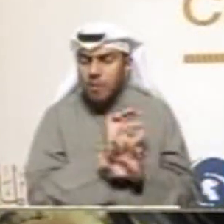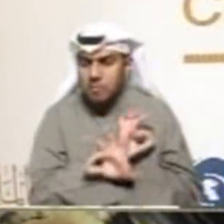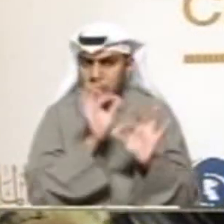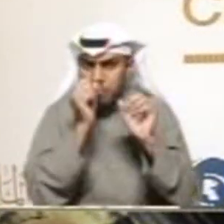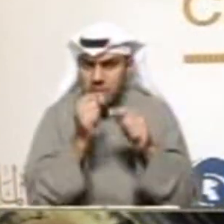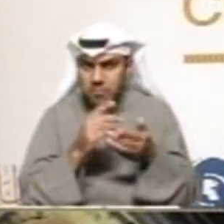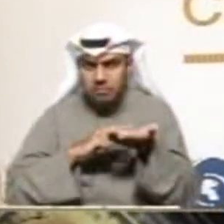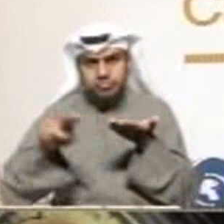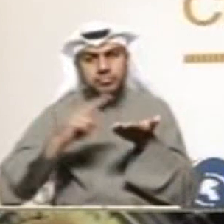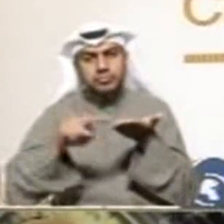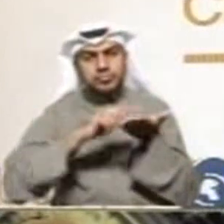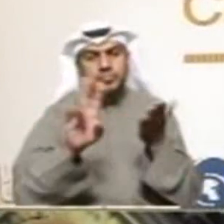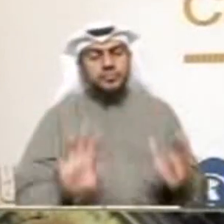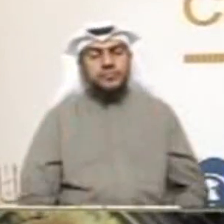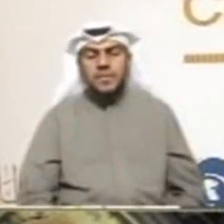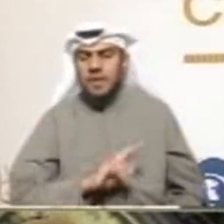بمتطلبات الحوكمة